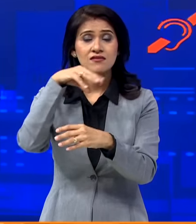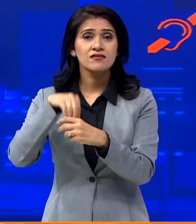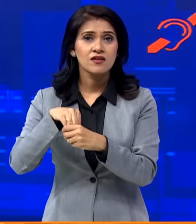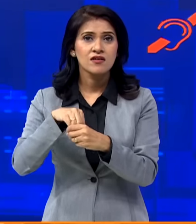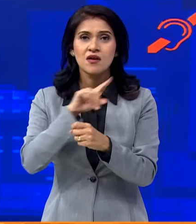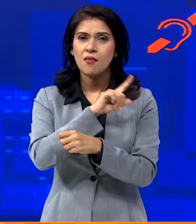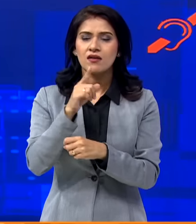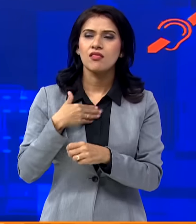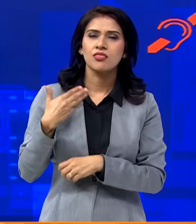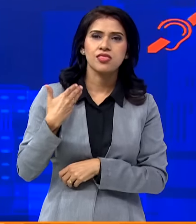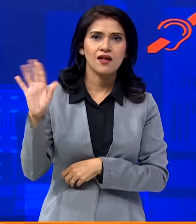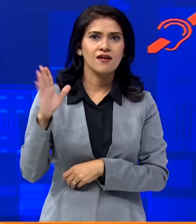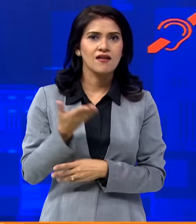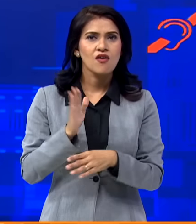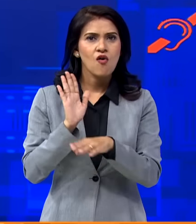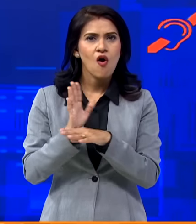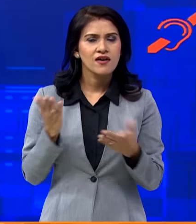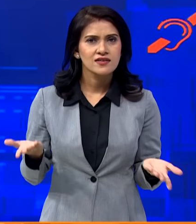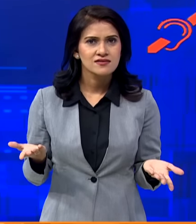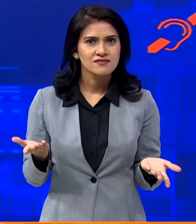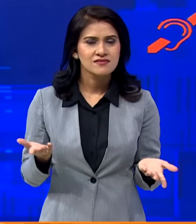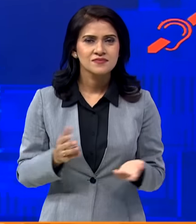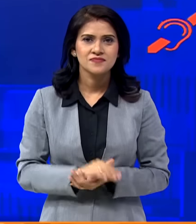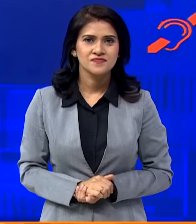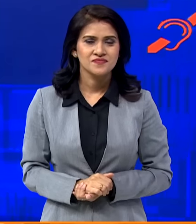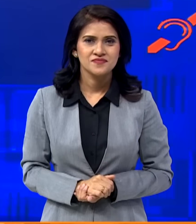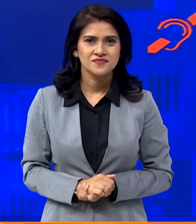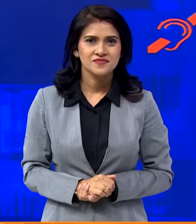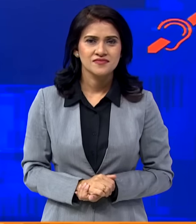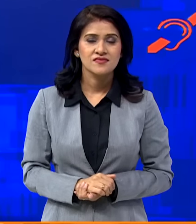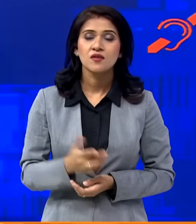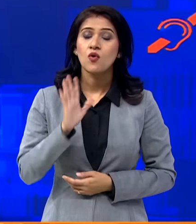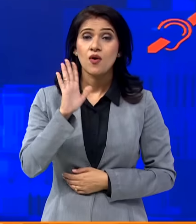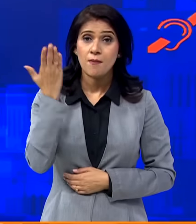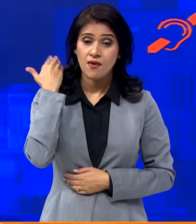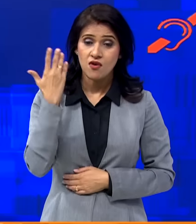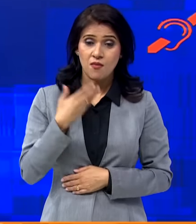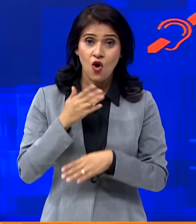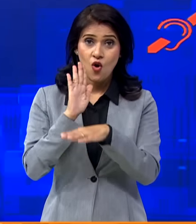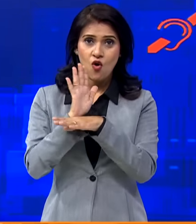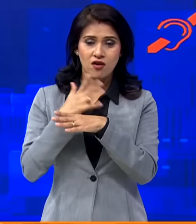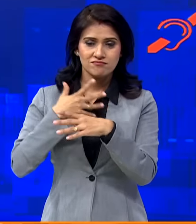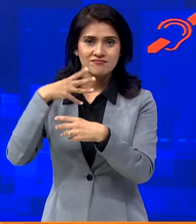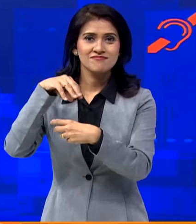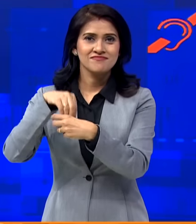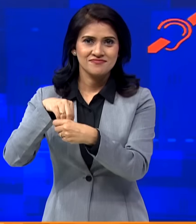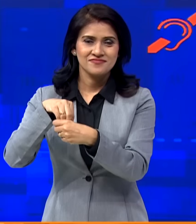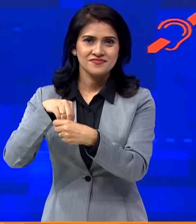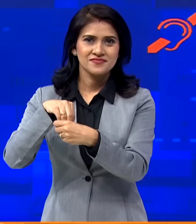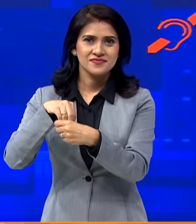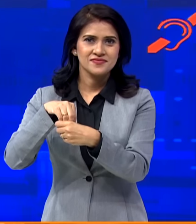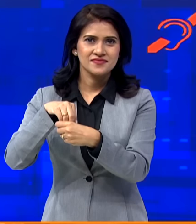दिया मैं जिस कांग्रेस का मेंबर था मैं जिस कांग्रेस के साथ था वह कांग्रेस